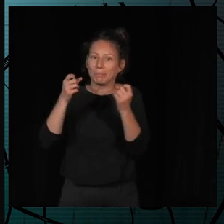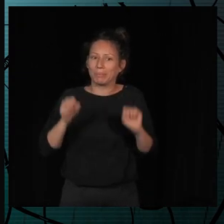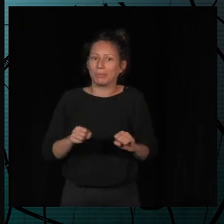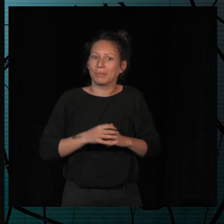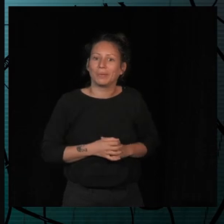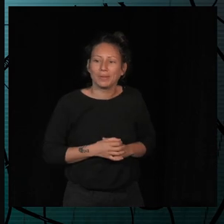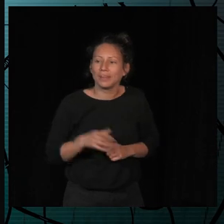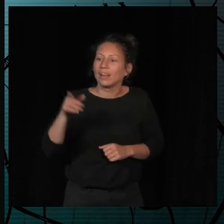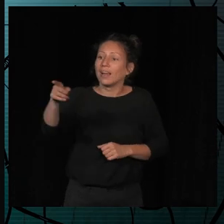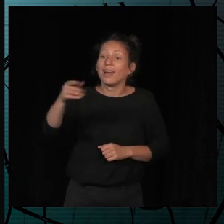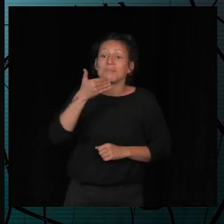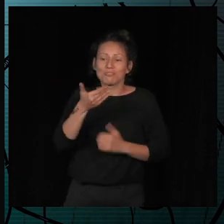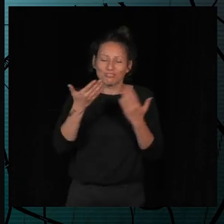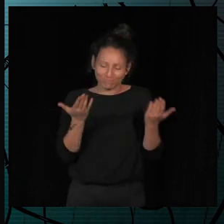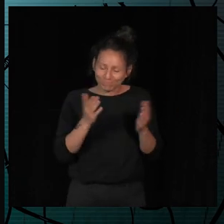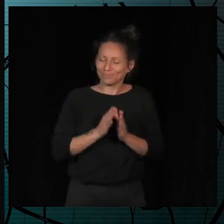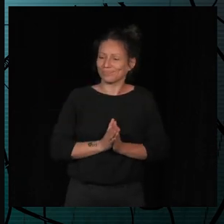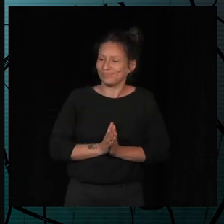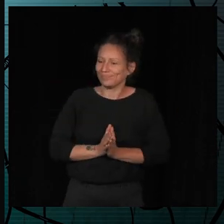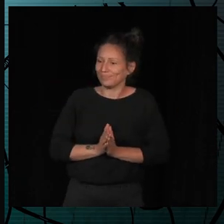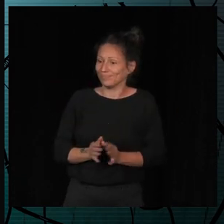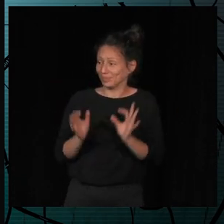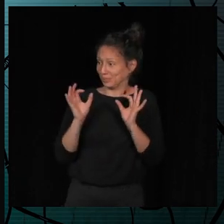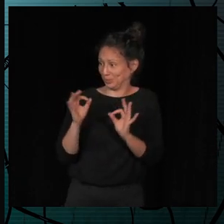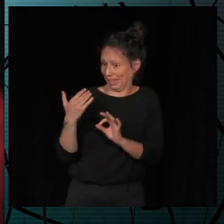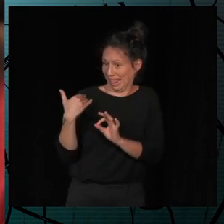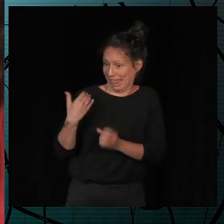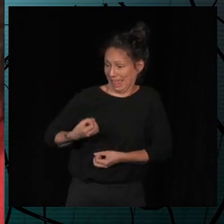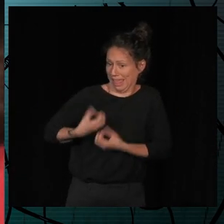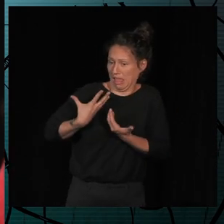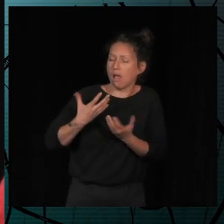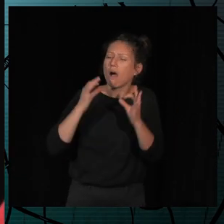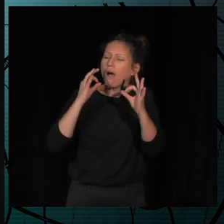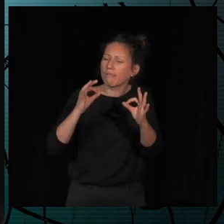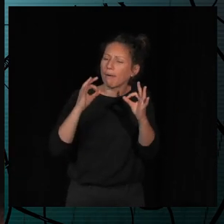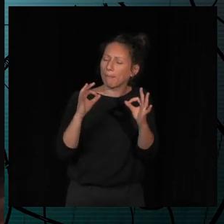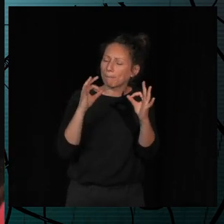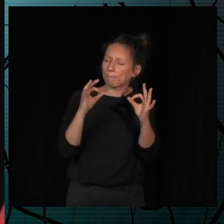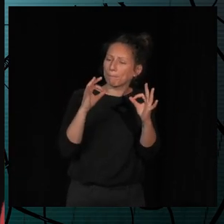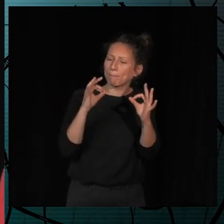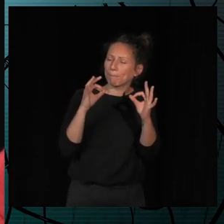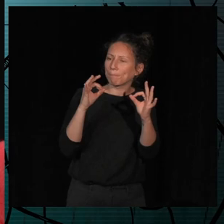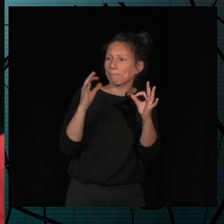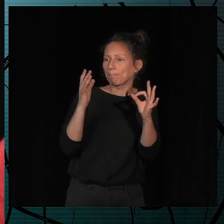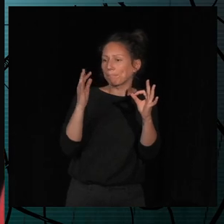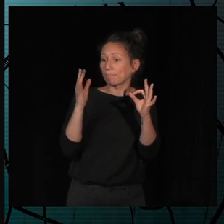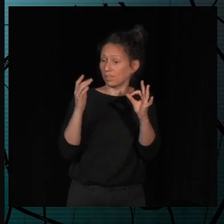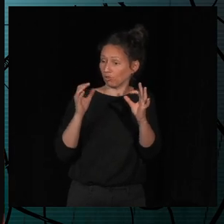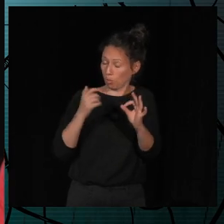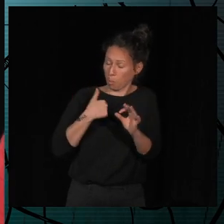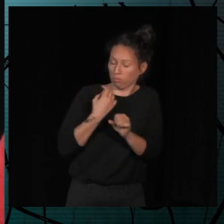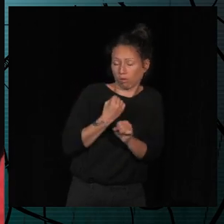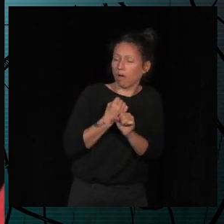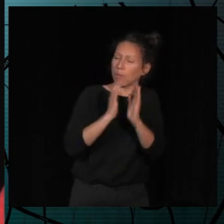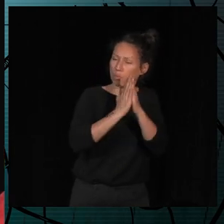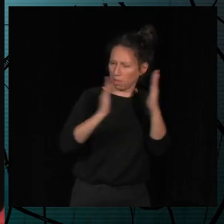suis ravie de pouvoir rebondir sur cette dernière intervention sur la question de enfin en en bibliothèque moi je travaille